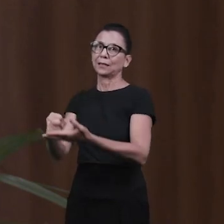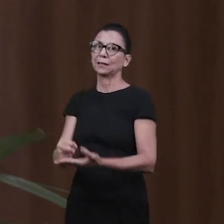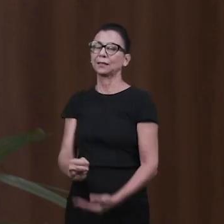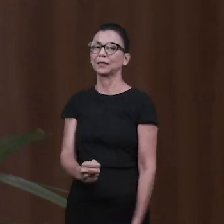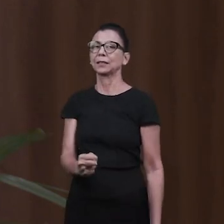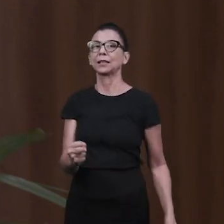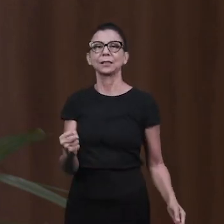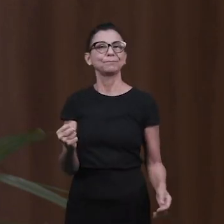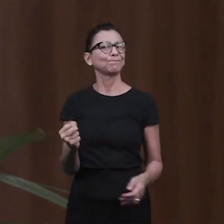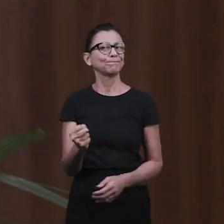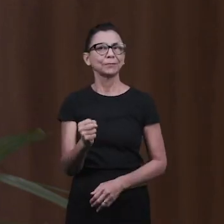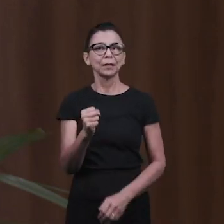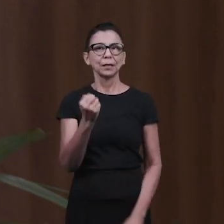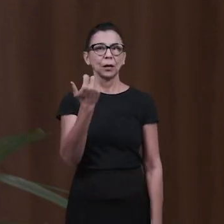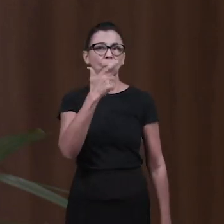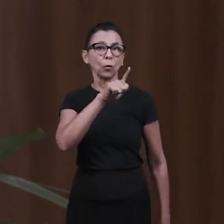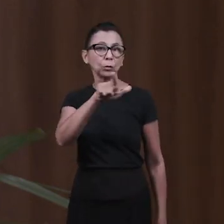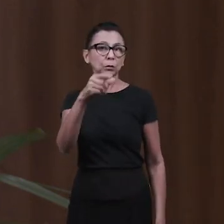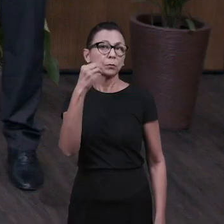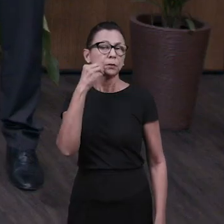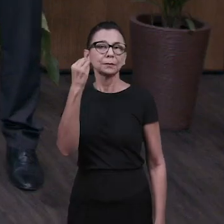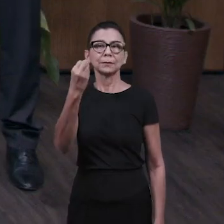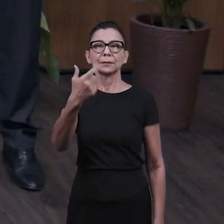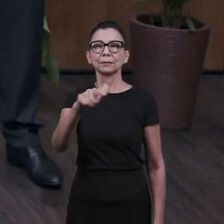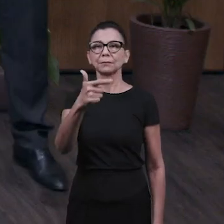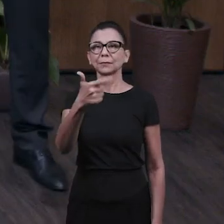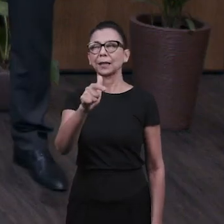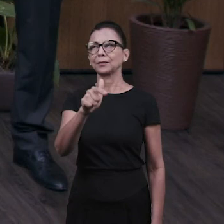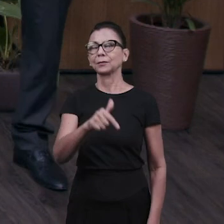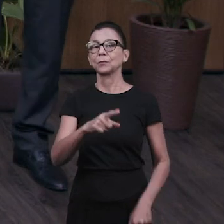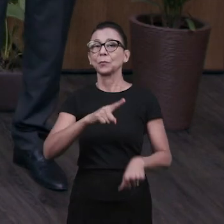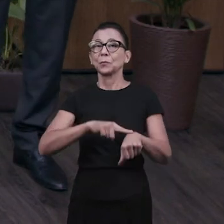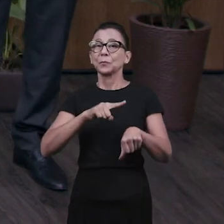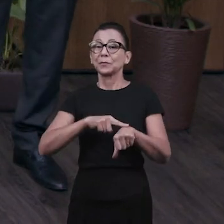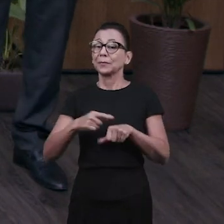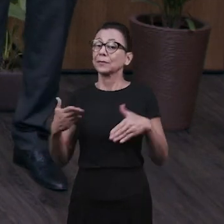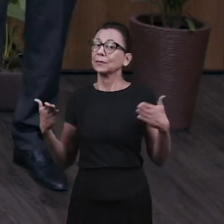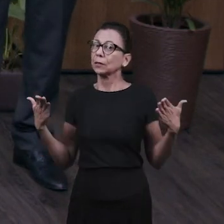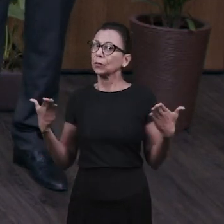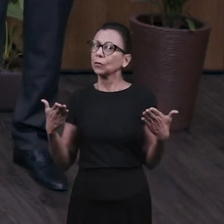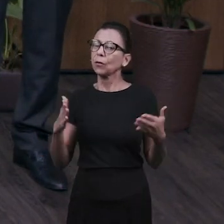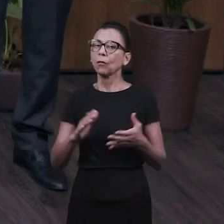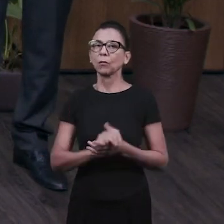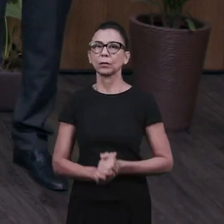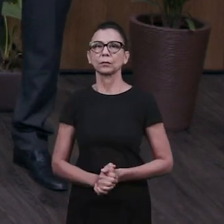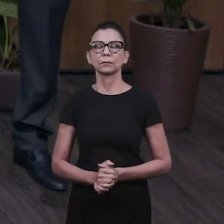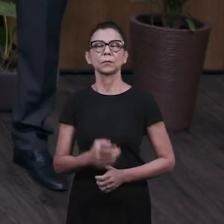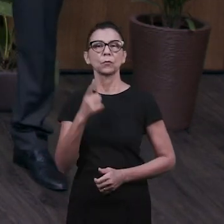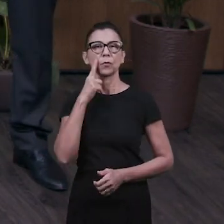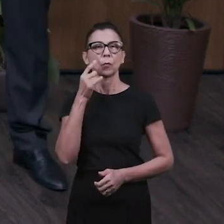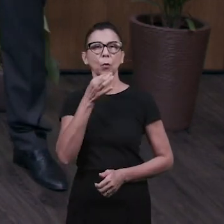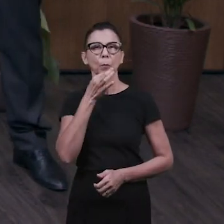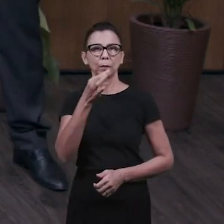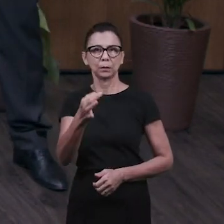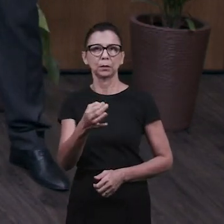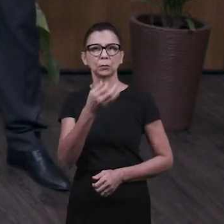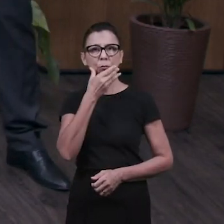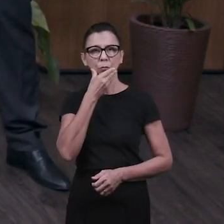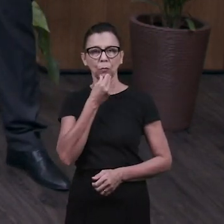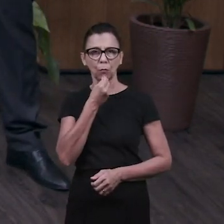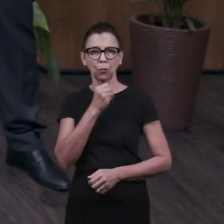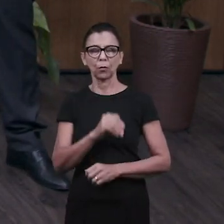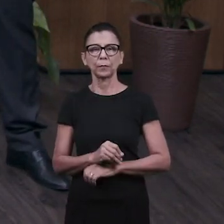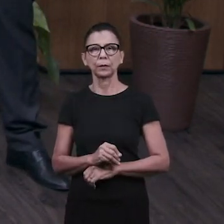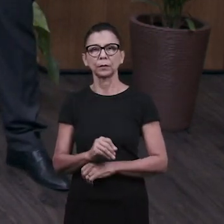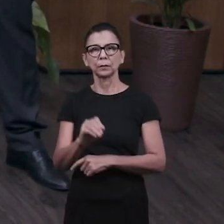plus d'opportunité. Le moment, c'est maintenant. Comme a commenté Léonard de José de la Silva, de la ville